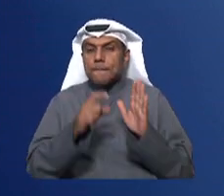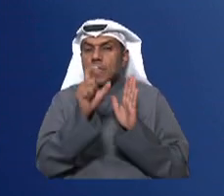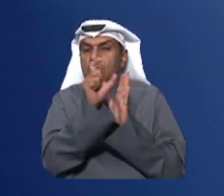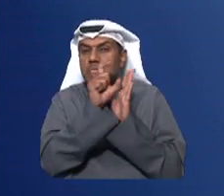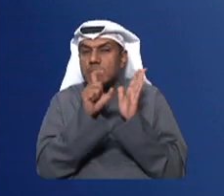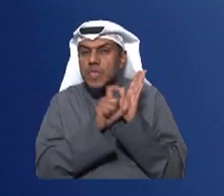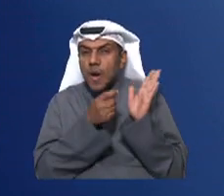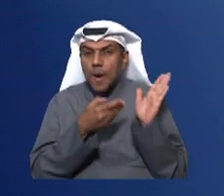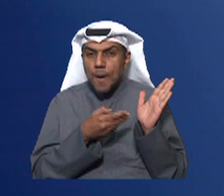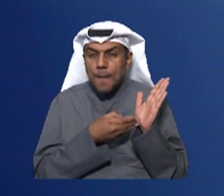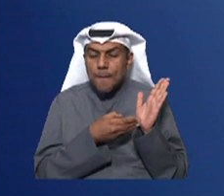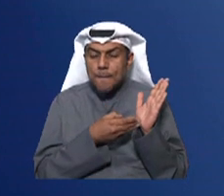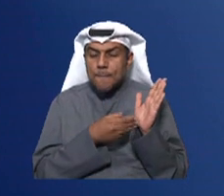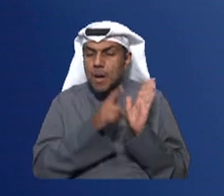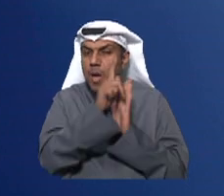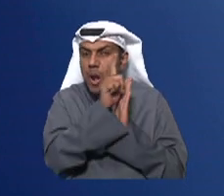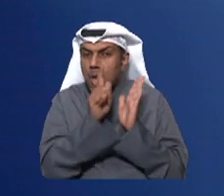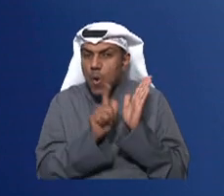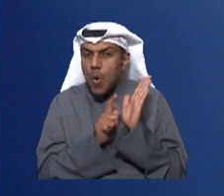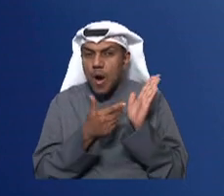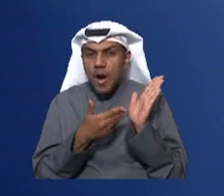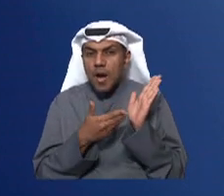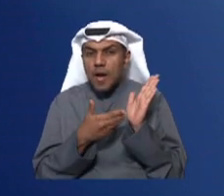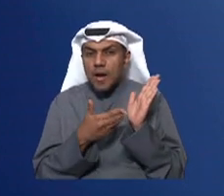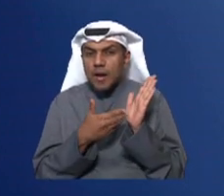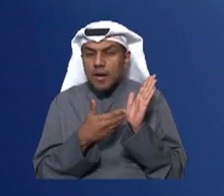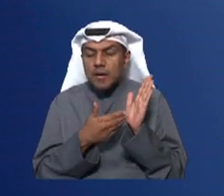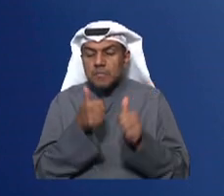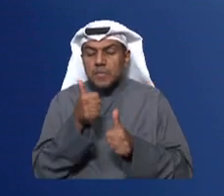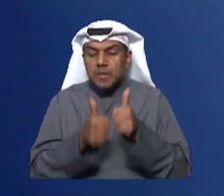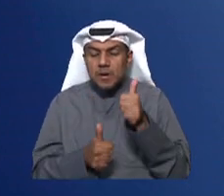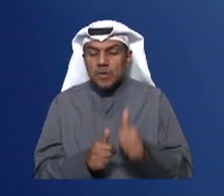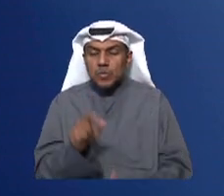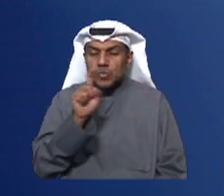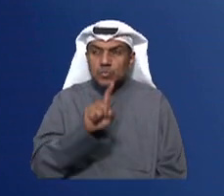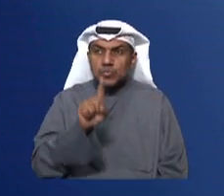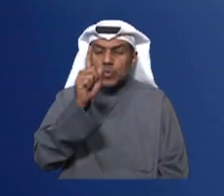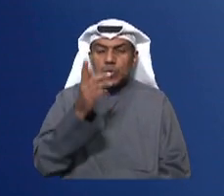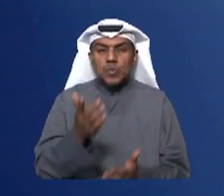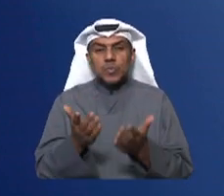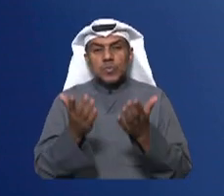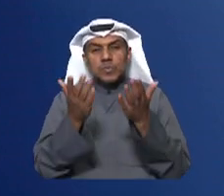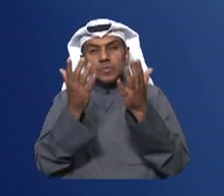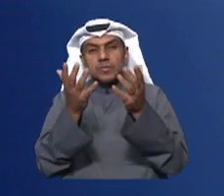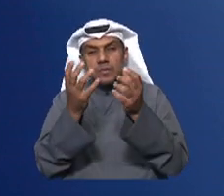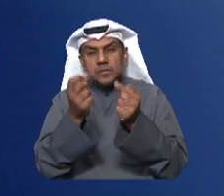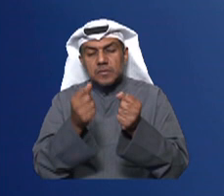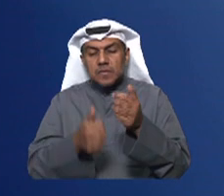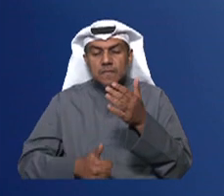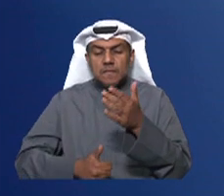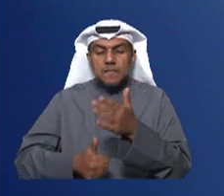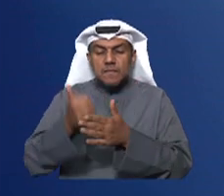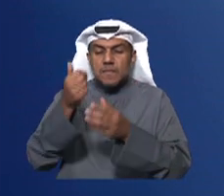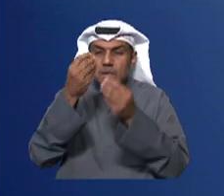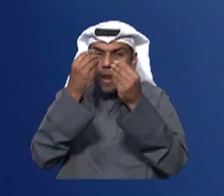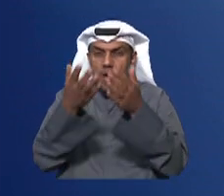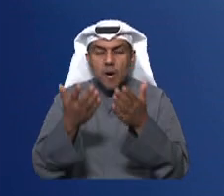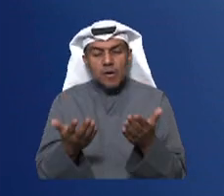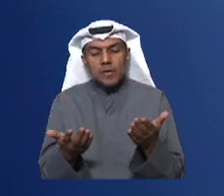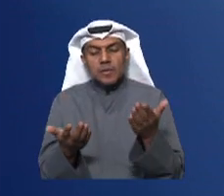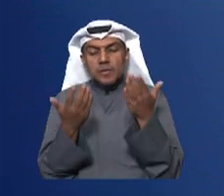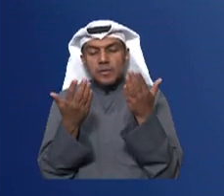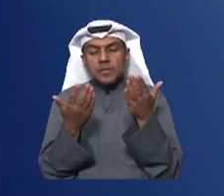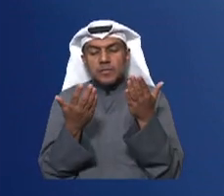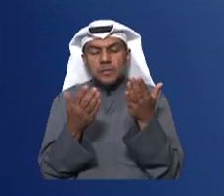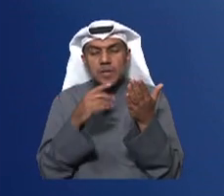فترة الاختبارات، وندعو الله سبحانه وتعالى بالتوفيق والسداد لكل المتقدمين للاختبارات، وأن يحققوا بإذن